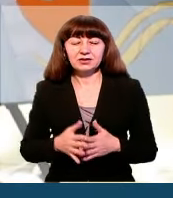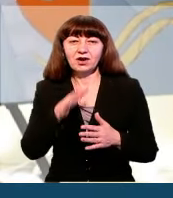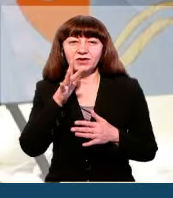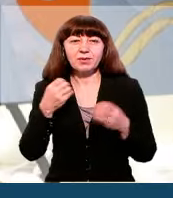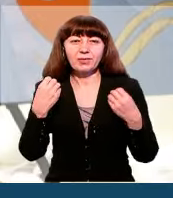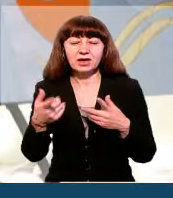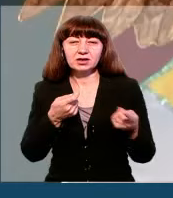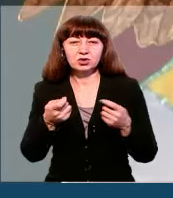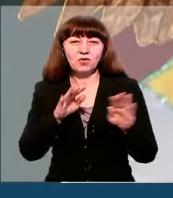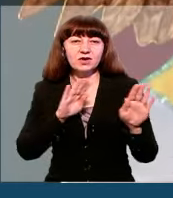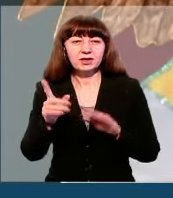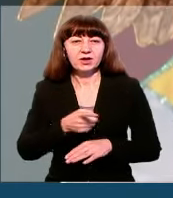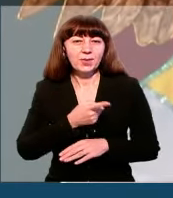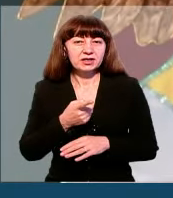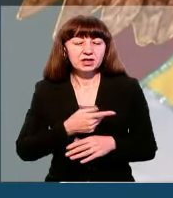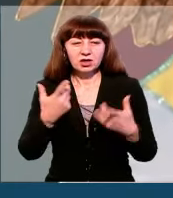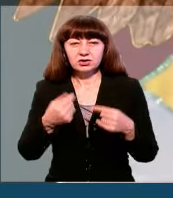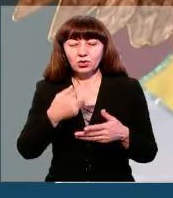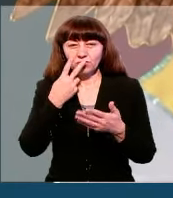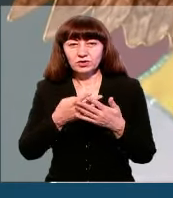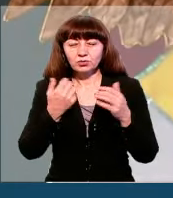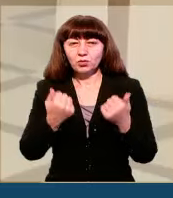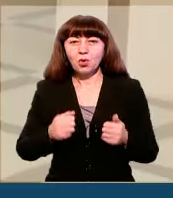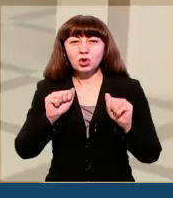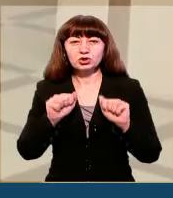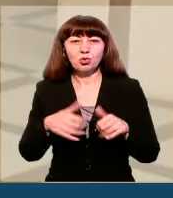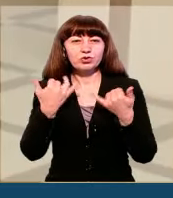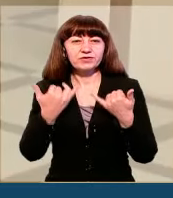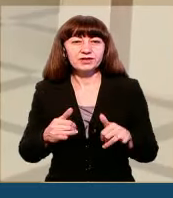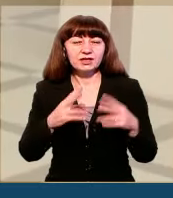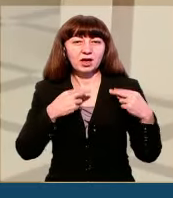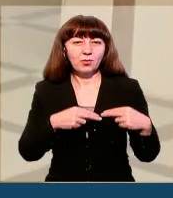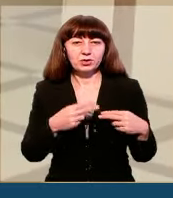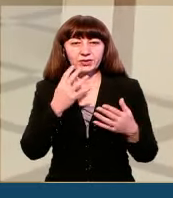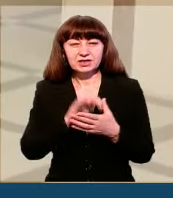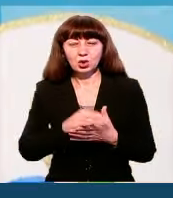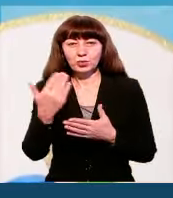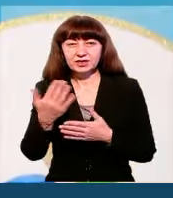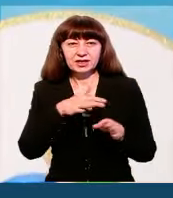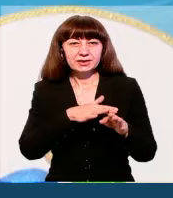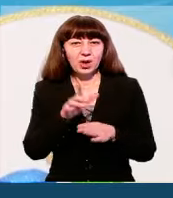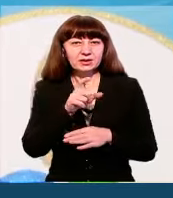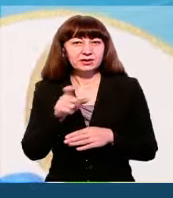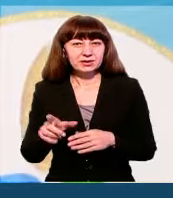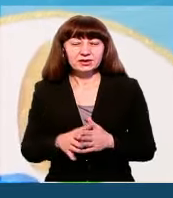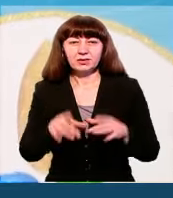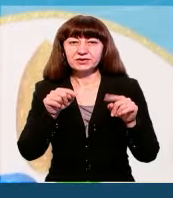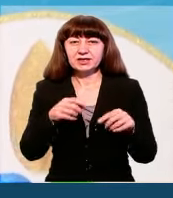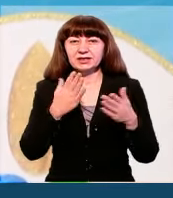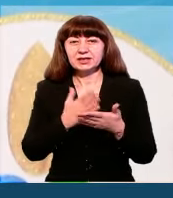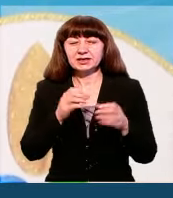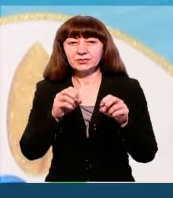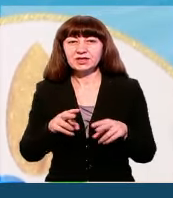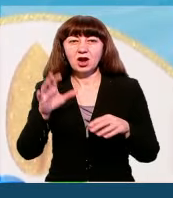организована выставка ремесленников, где можно увидеть уникальные работы и познакомиться с их авторами. Помимо этого, здесь расположена